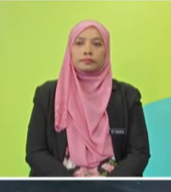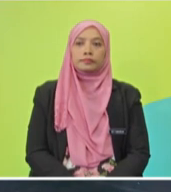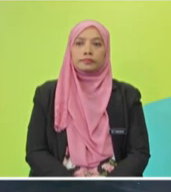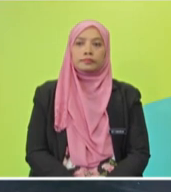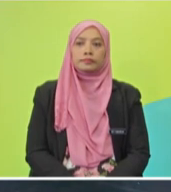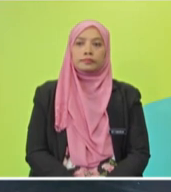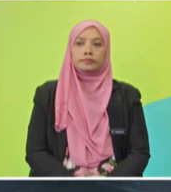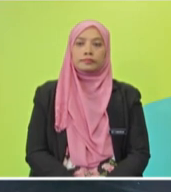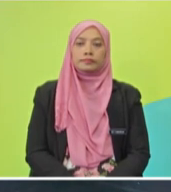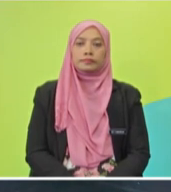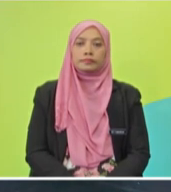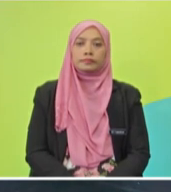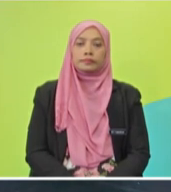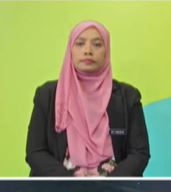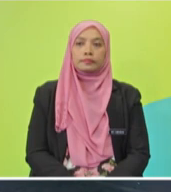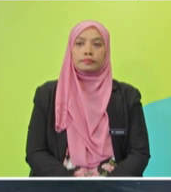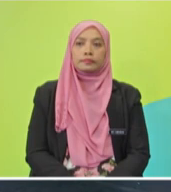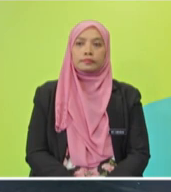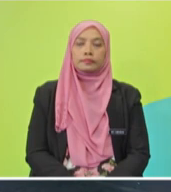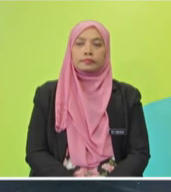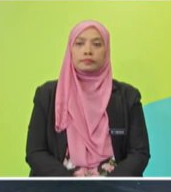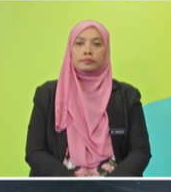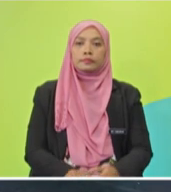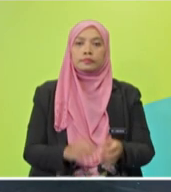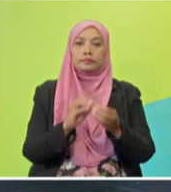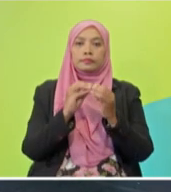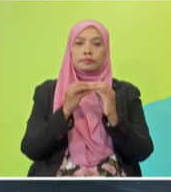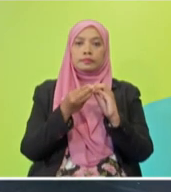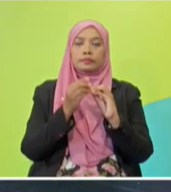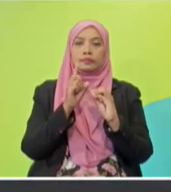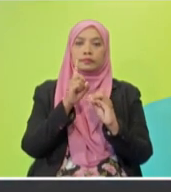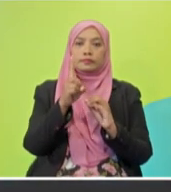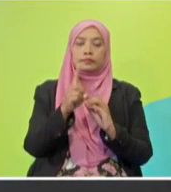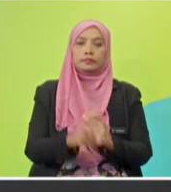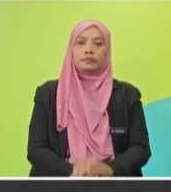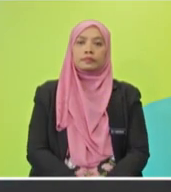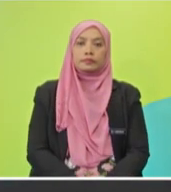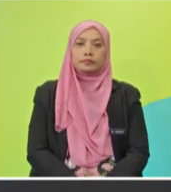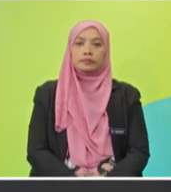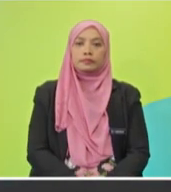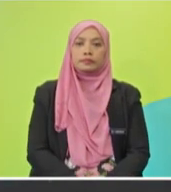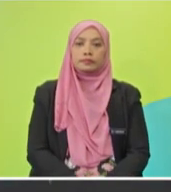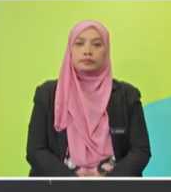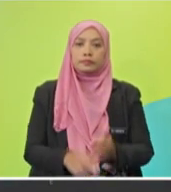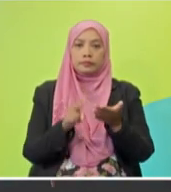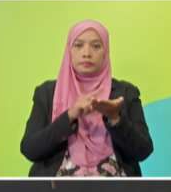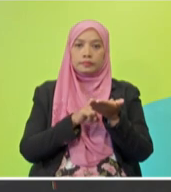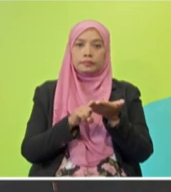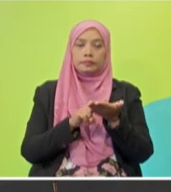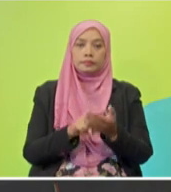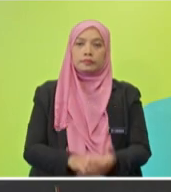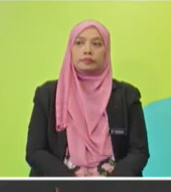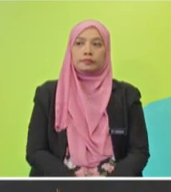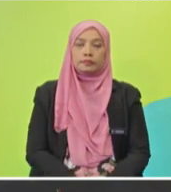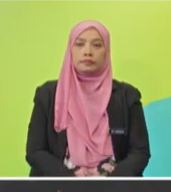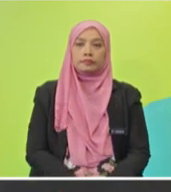je kan? Okey, right. Yang ini jom cuba yang pertama, wakilkan hubungan dalam antara tiga kuantiti berikut dalam bentuk A nisbah B